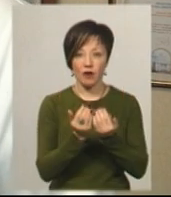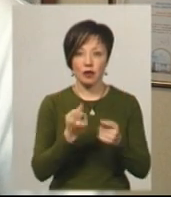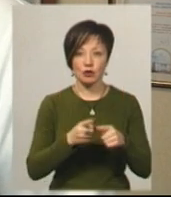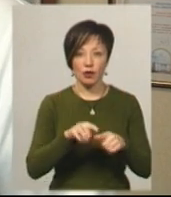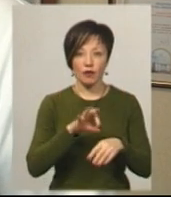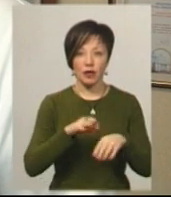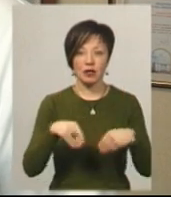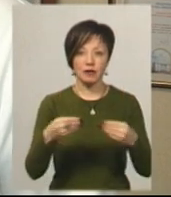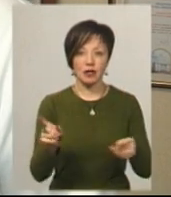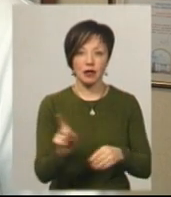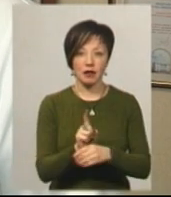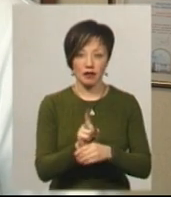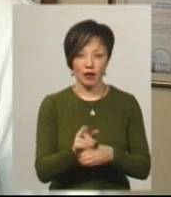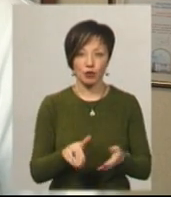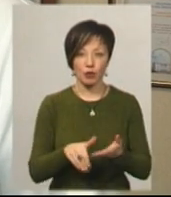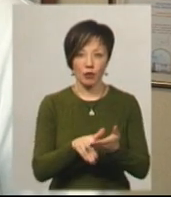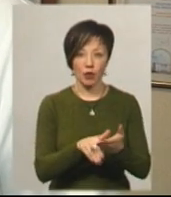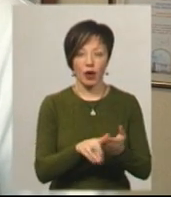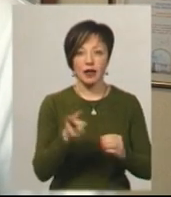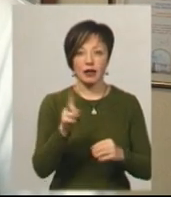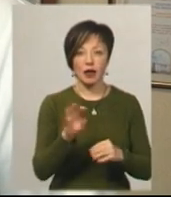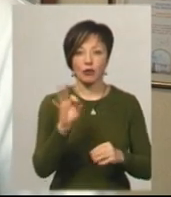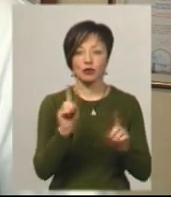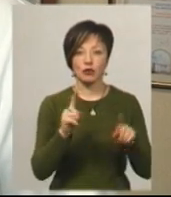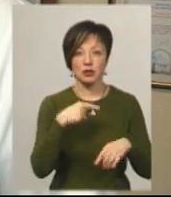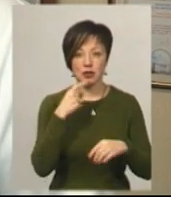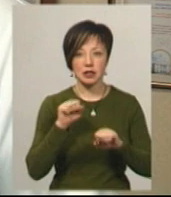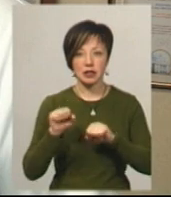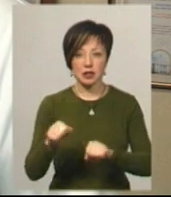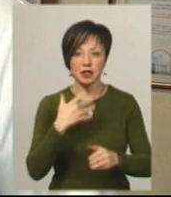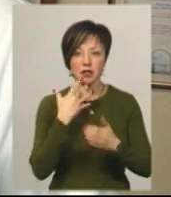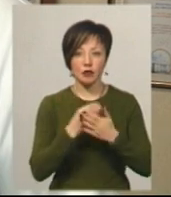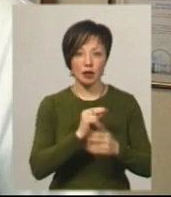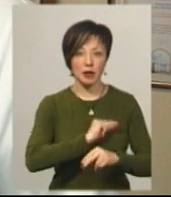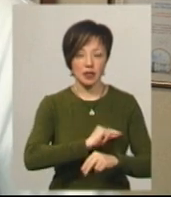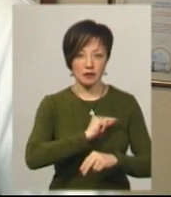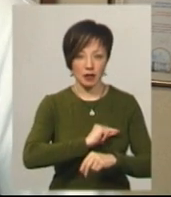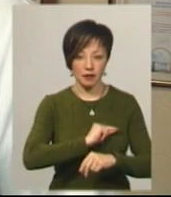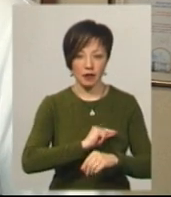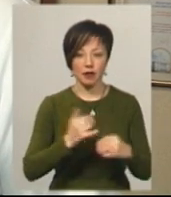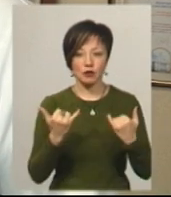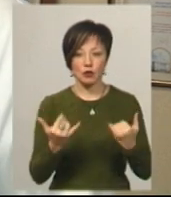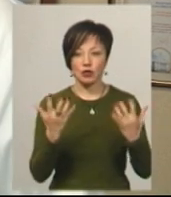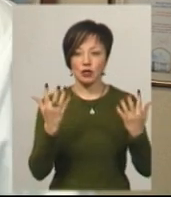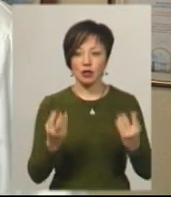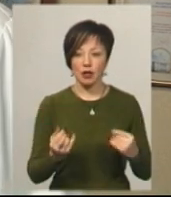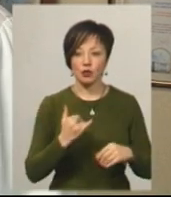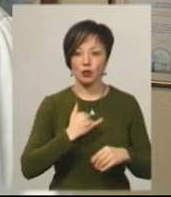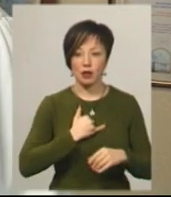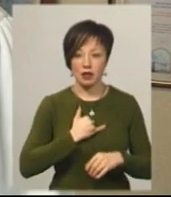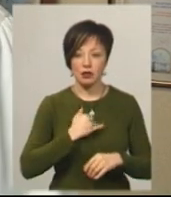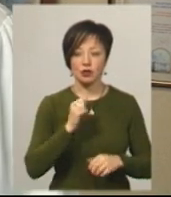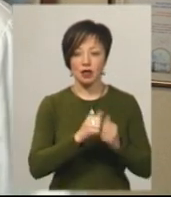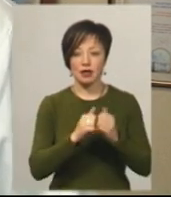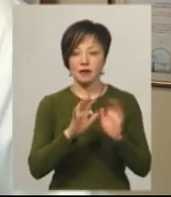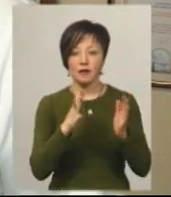і надавати адекватну допомогу. І те, про що я сказала, захистити своїх медпрацівників. На сьогоднішній день у нас на поодинокі